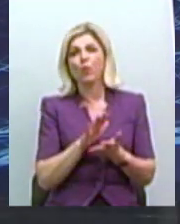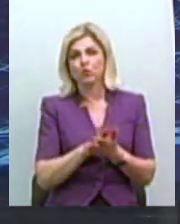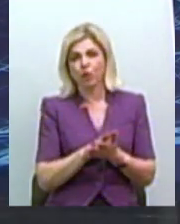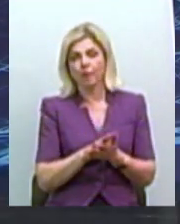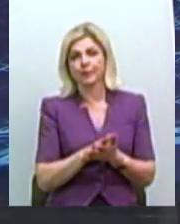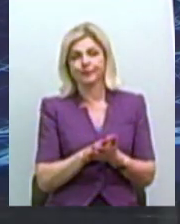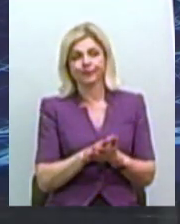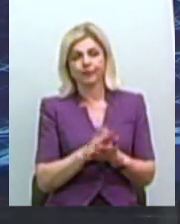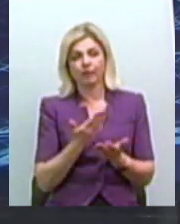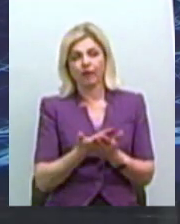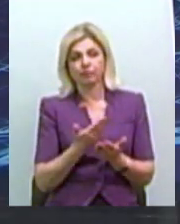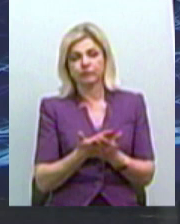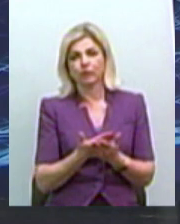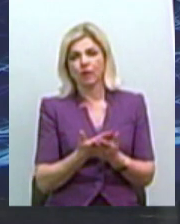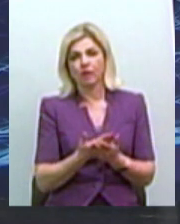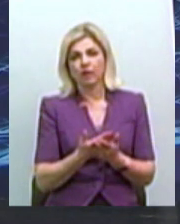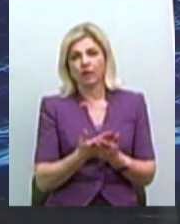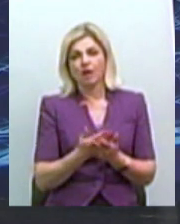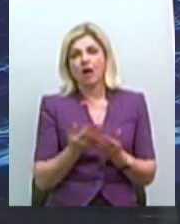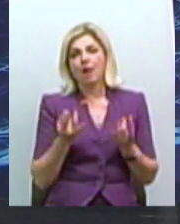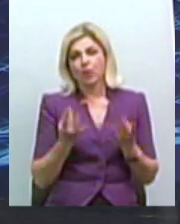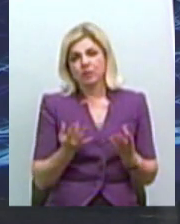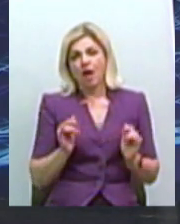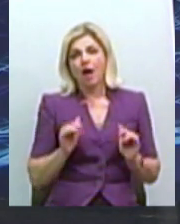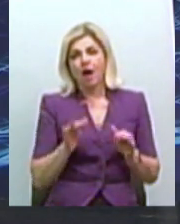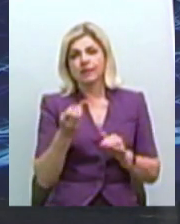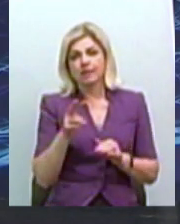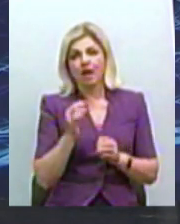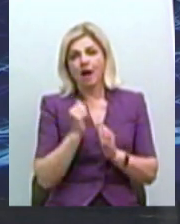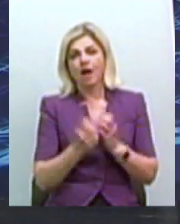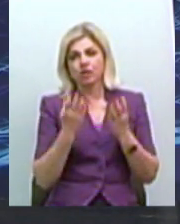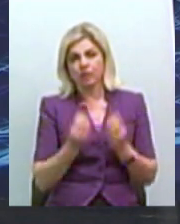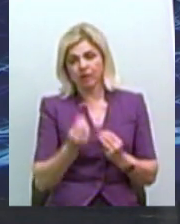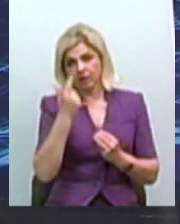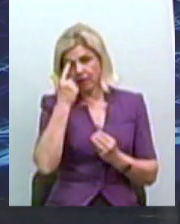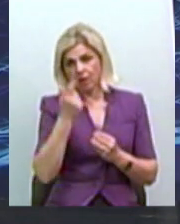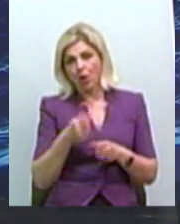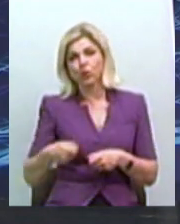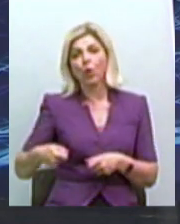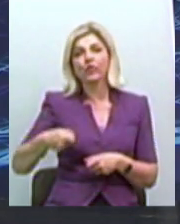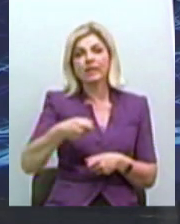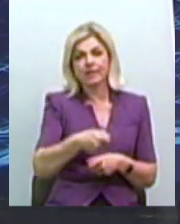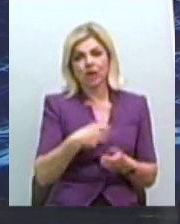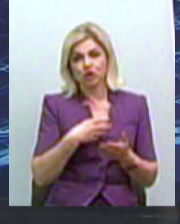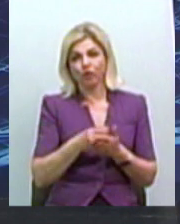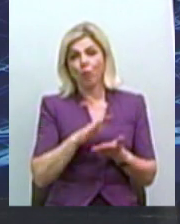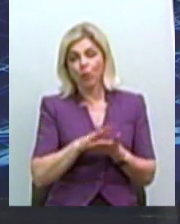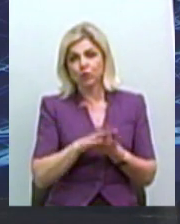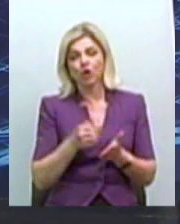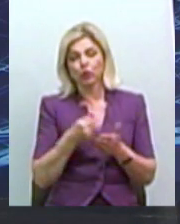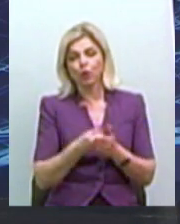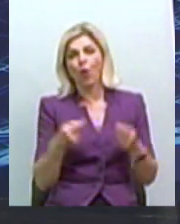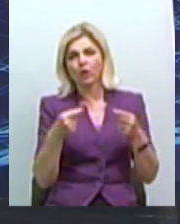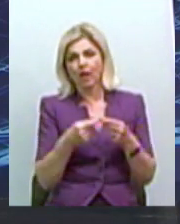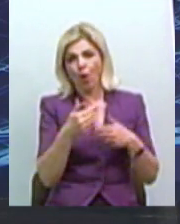відходами. Наприклад, проста наша така акція кожного дня – це донеси свої відходи до конкретного контейнеру. І